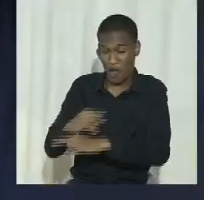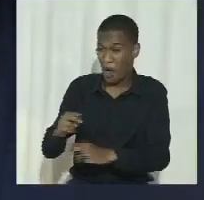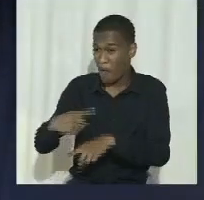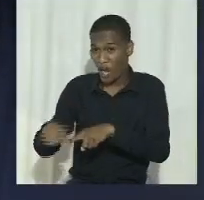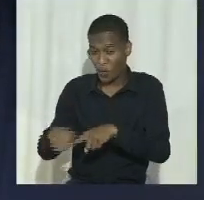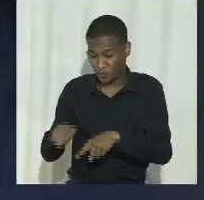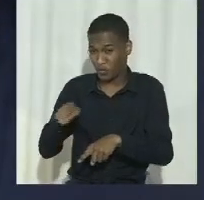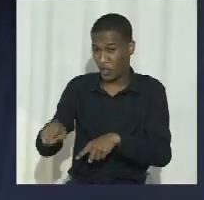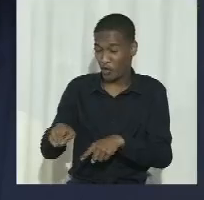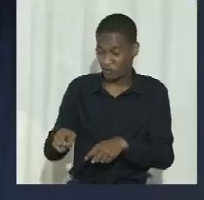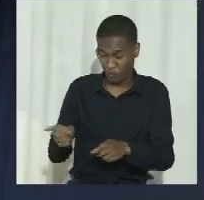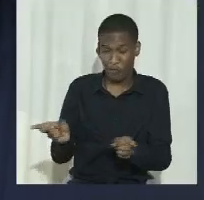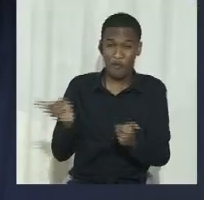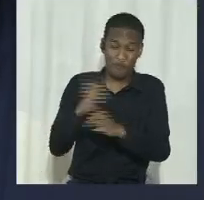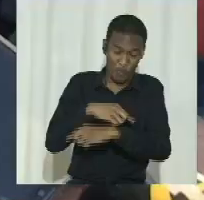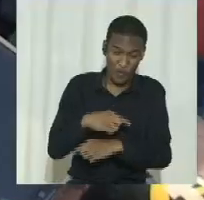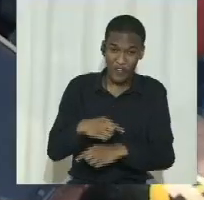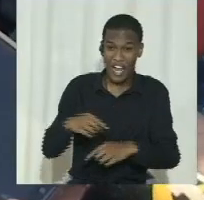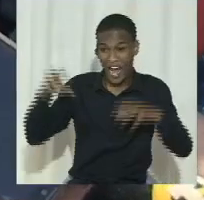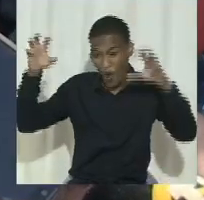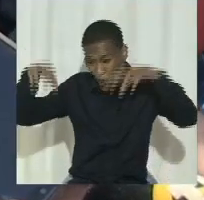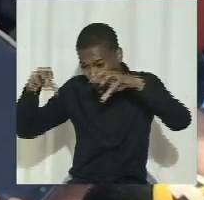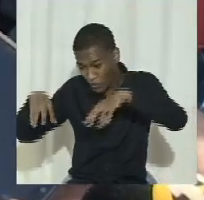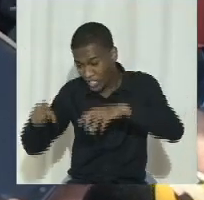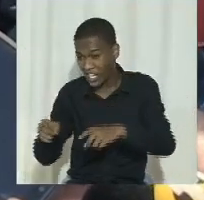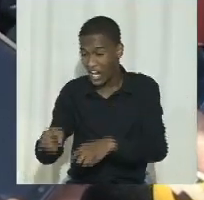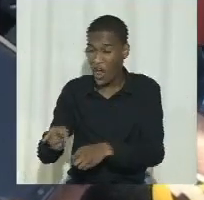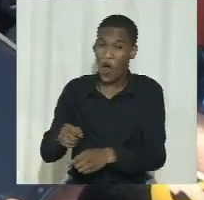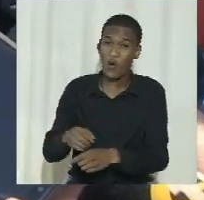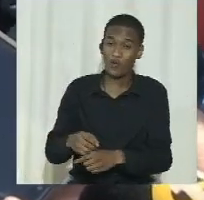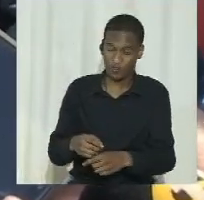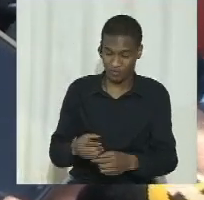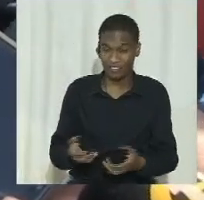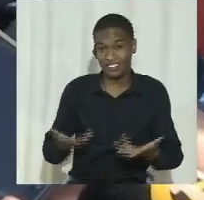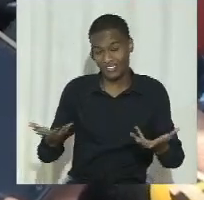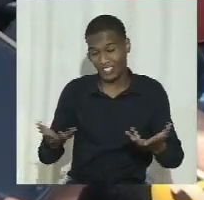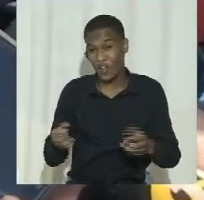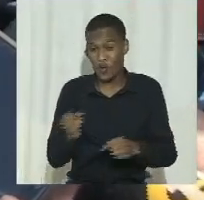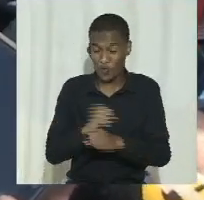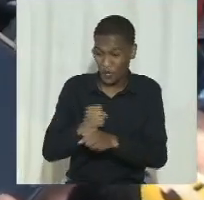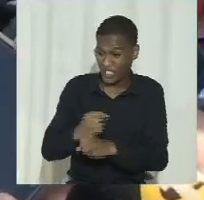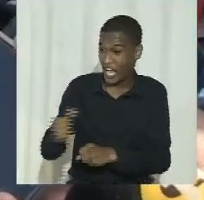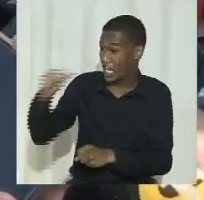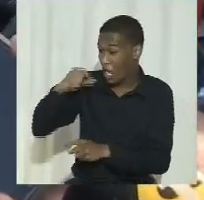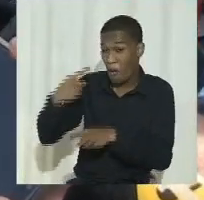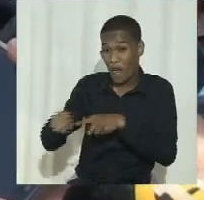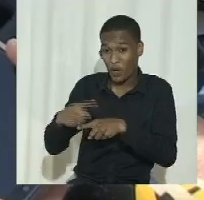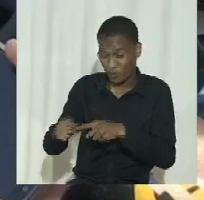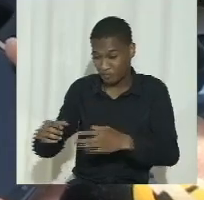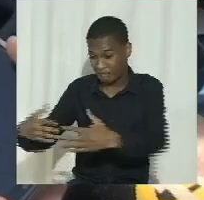hitantsika ireny foto-drafitr'asa rehefa avy be ny orana ireny a hitantsika rehefa miangona loatra ny rano maloto